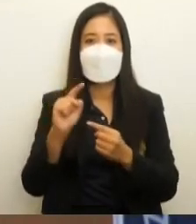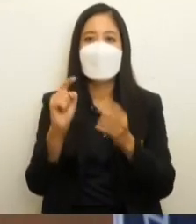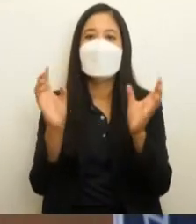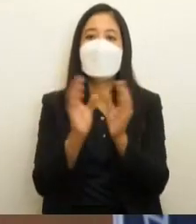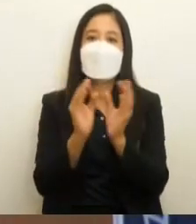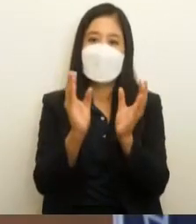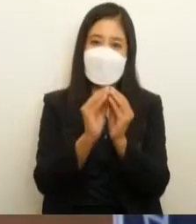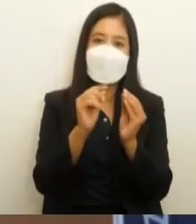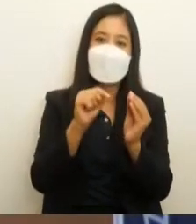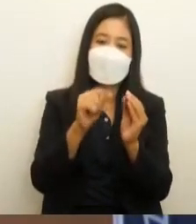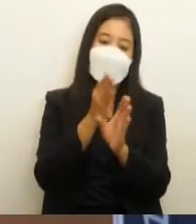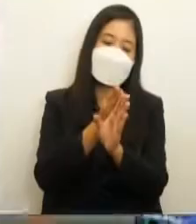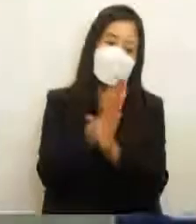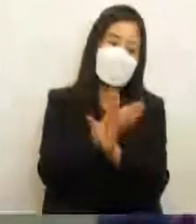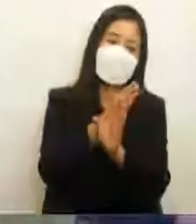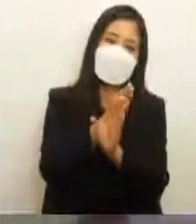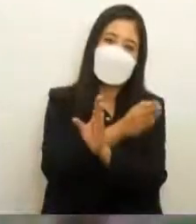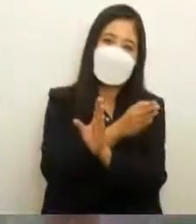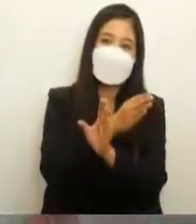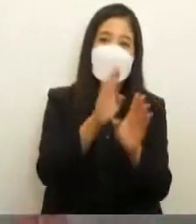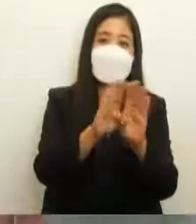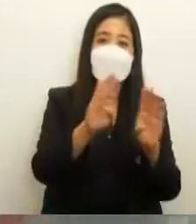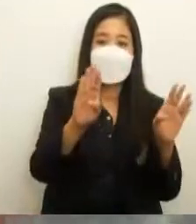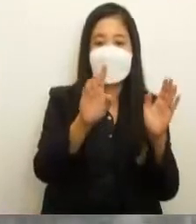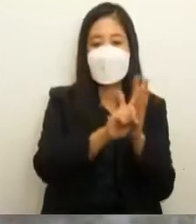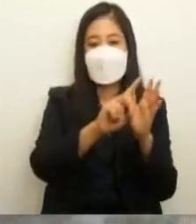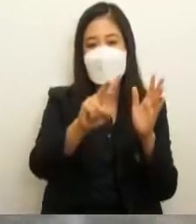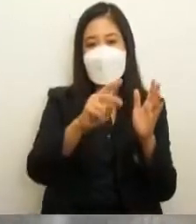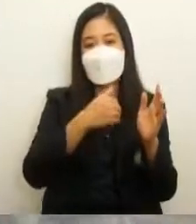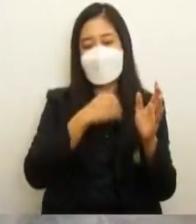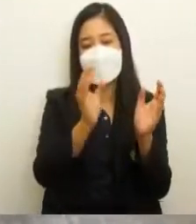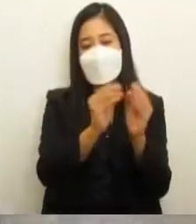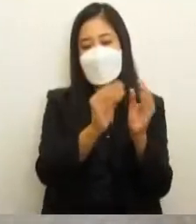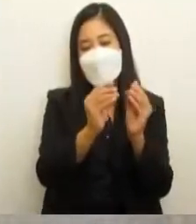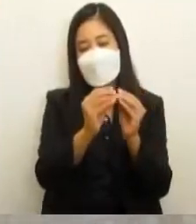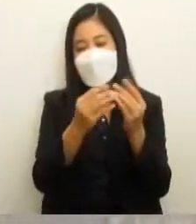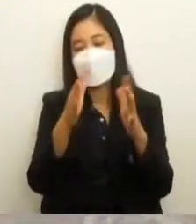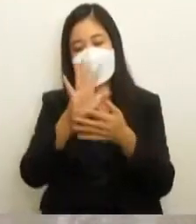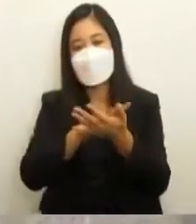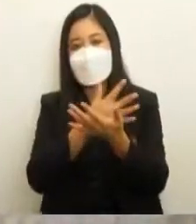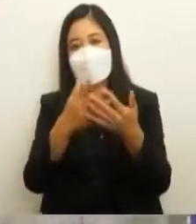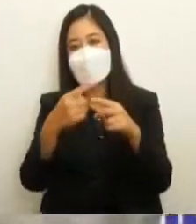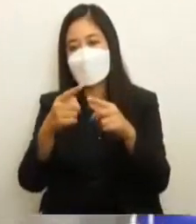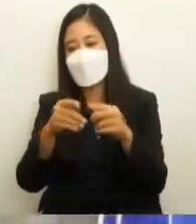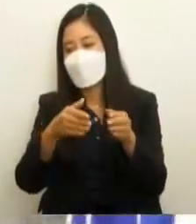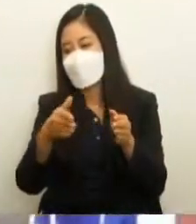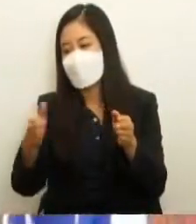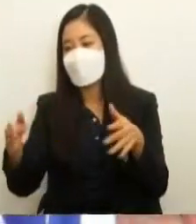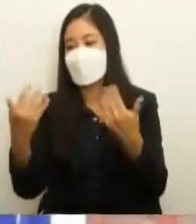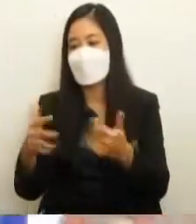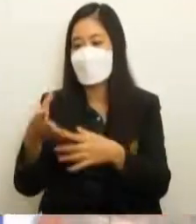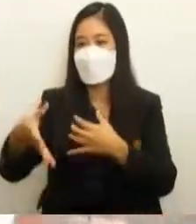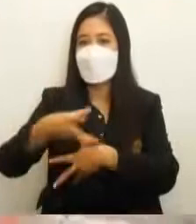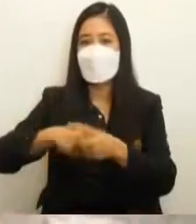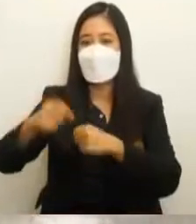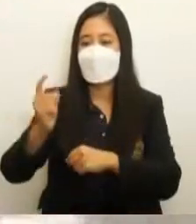ก่อนเปิดภาคเรียนและแผนต่างๆที่เกิดขึ้นจึงนำมาใช้ที่นี่นะคะเด็กที่นี่มีระเบียบวินัย